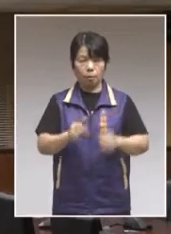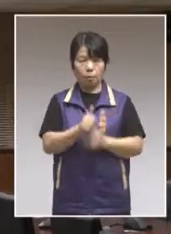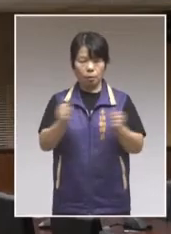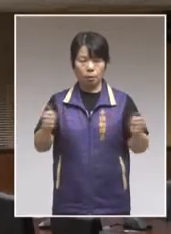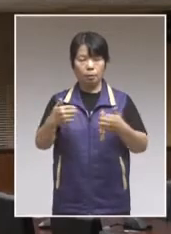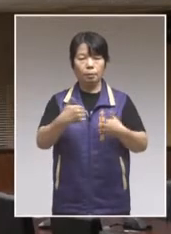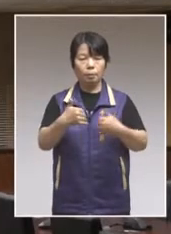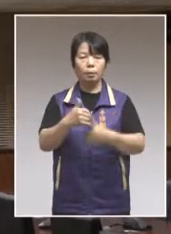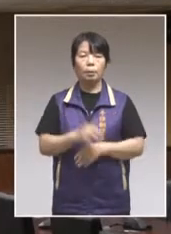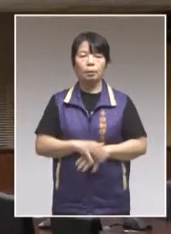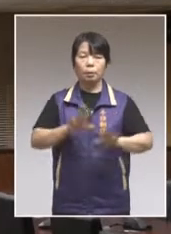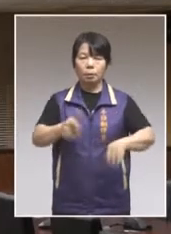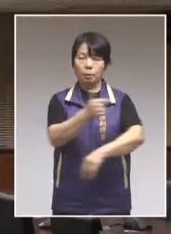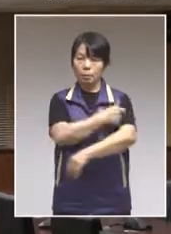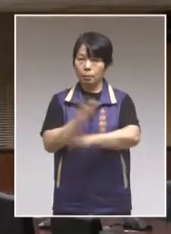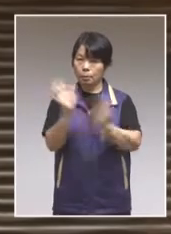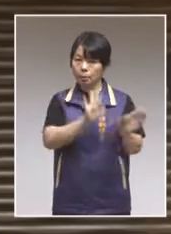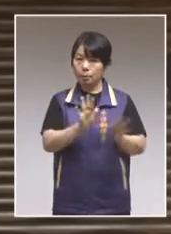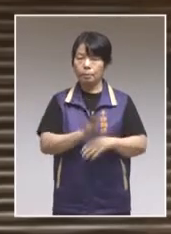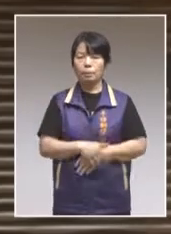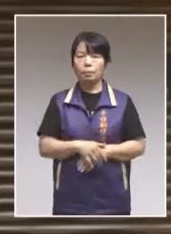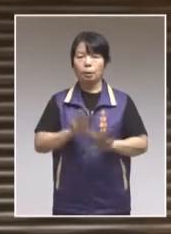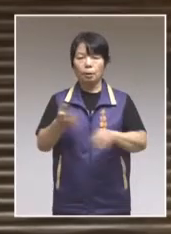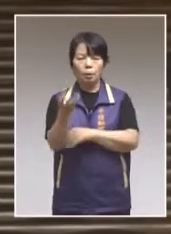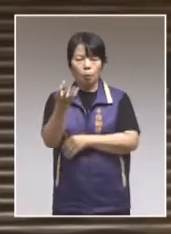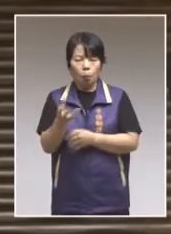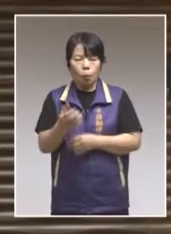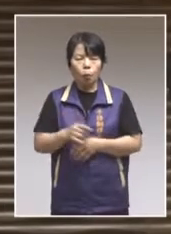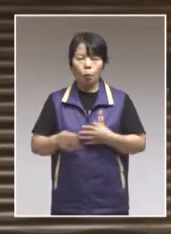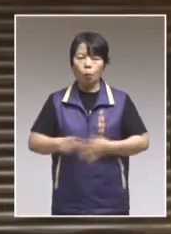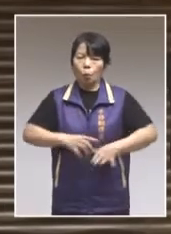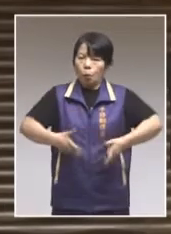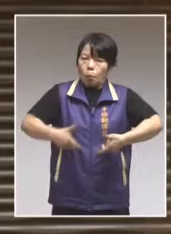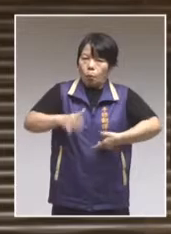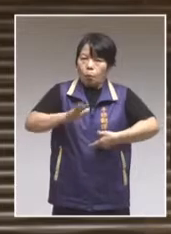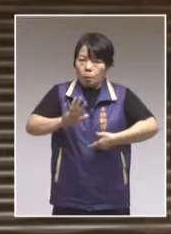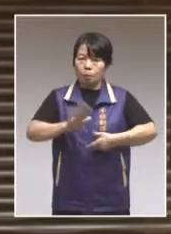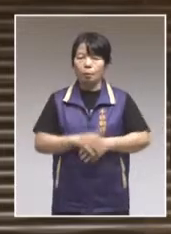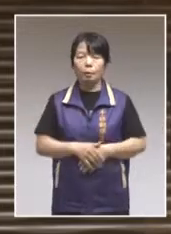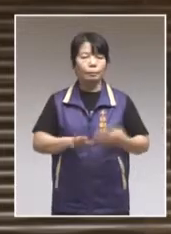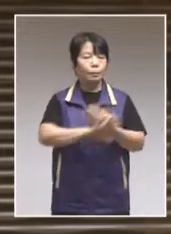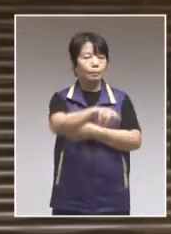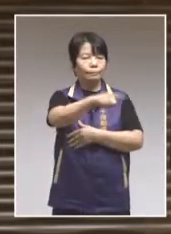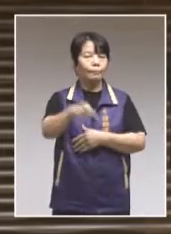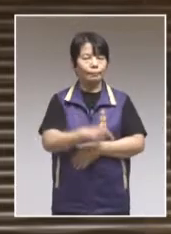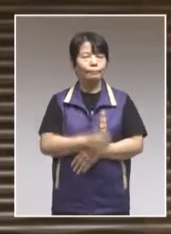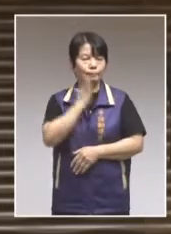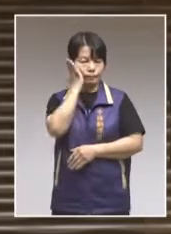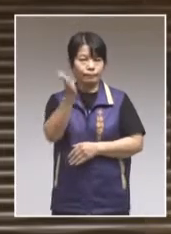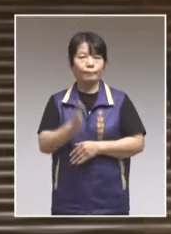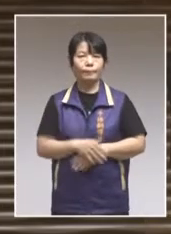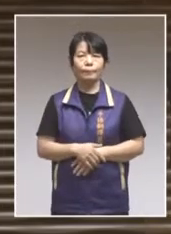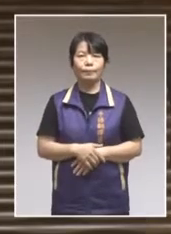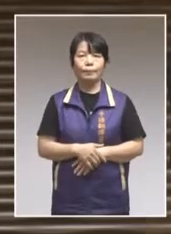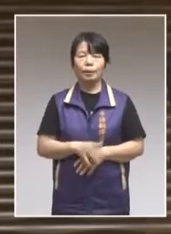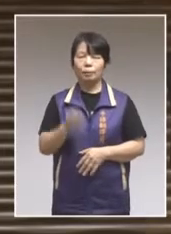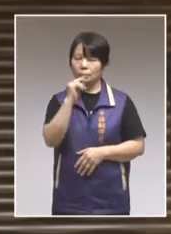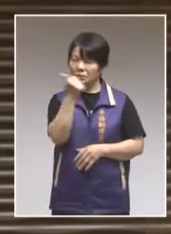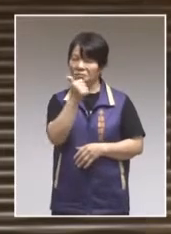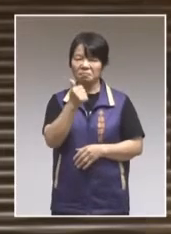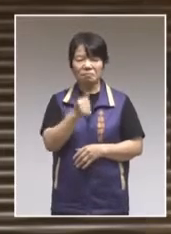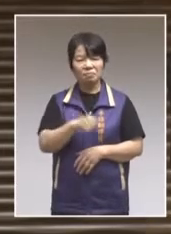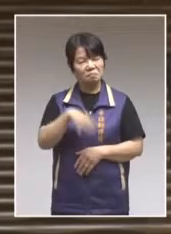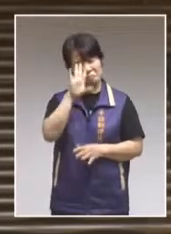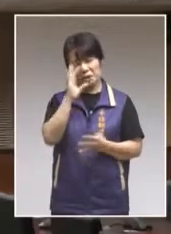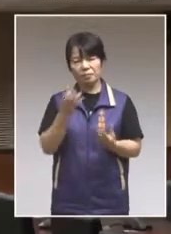提问。我们今天的施打状况，除了少数的情绪比较紧张之外，其余的部分都相当良好，目前没有特殊的状况。以